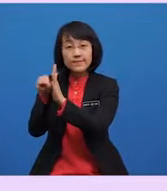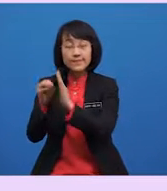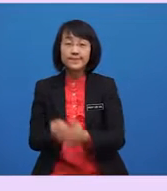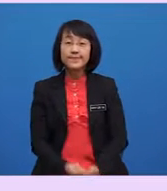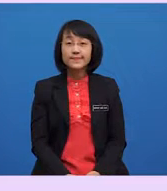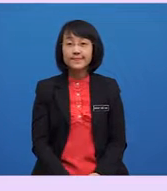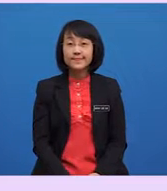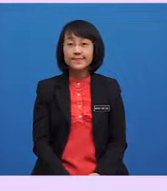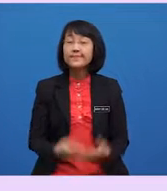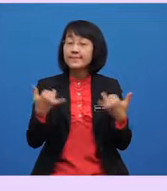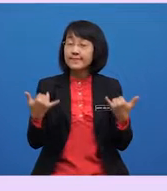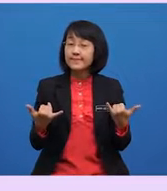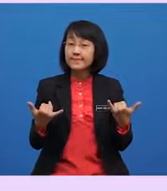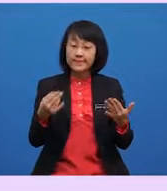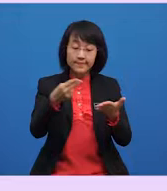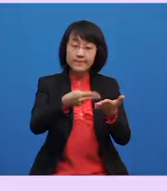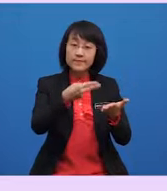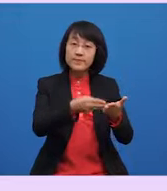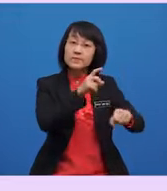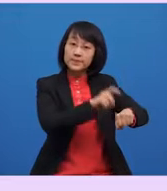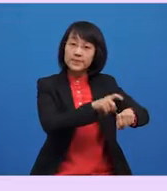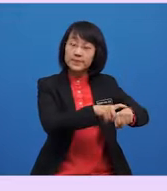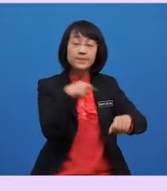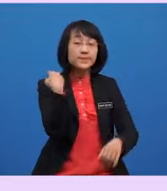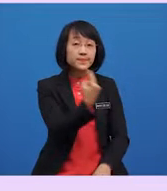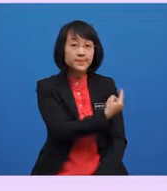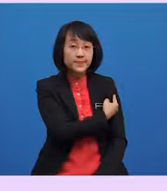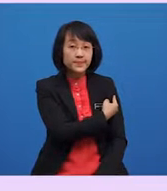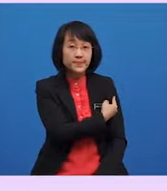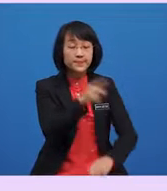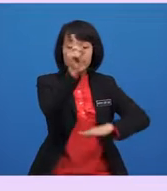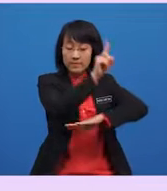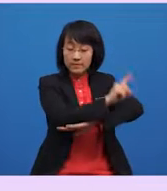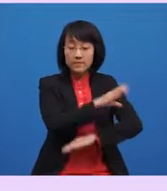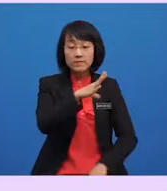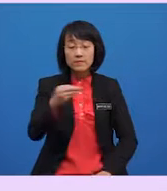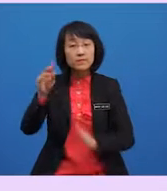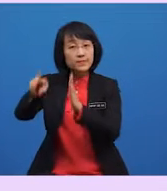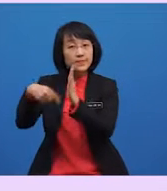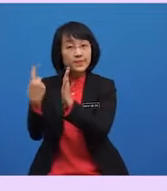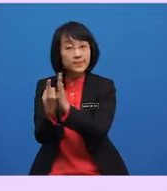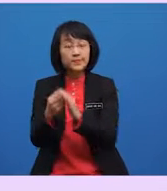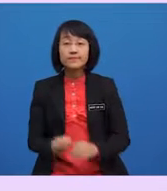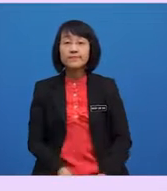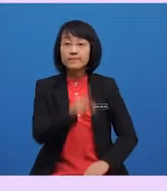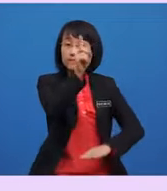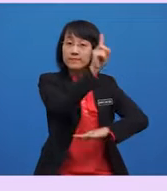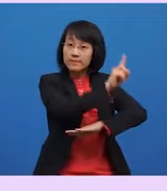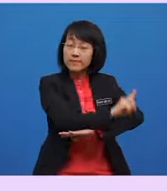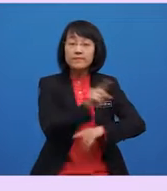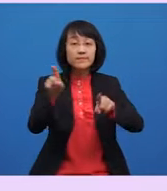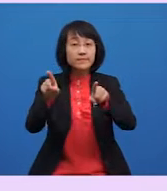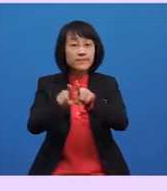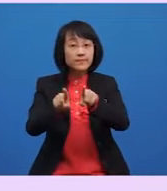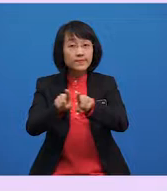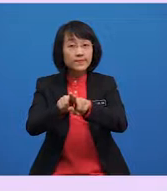Kali ini, unit masa kita ialah hari dan jam. Satu hari